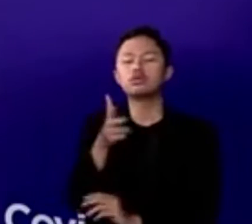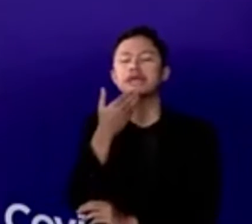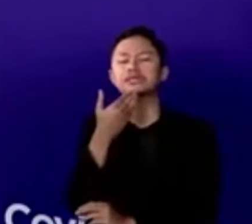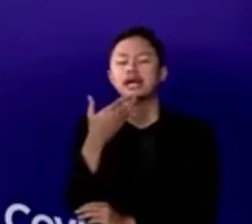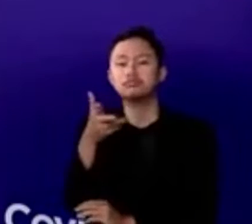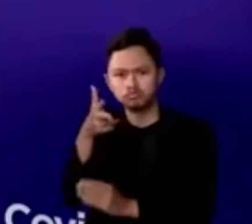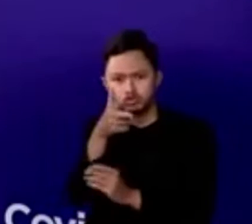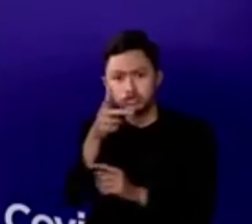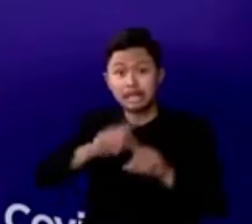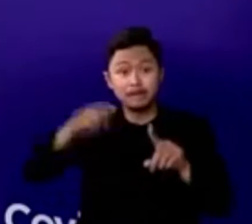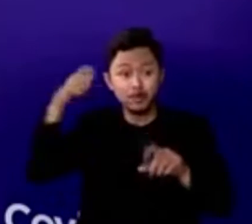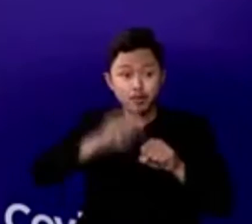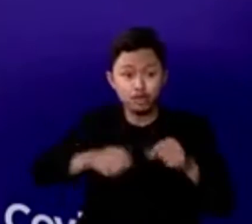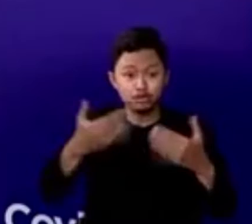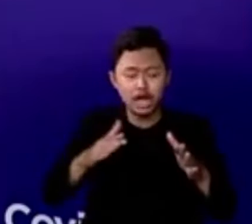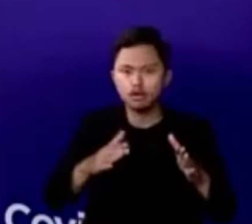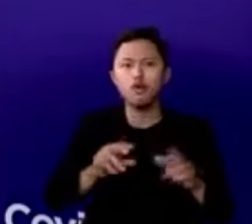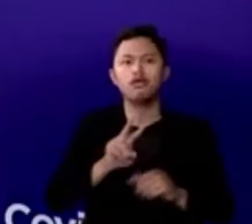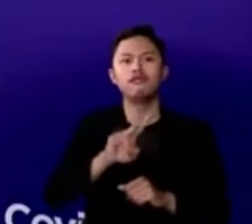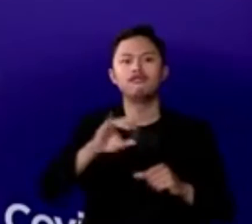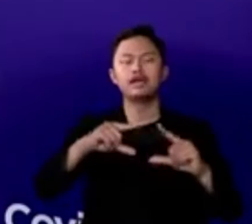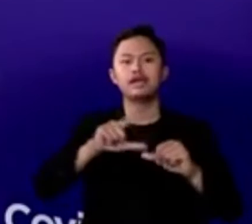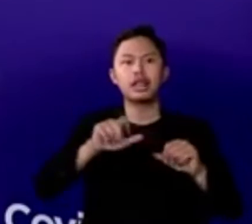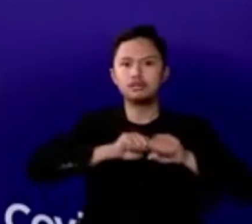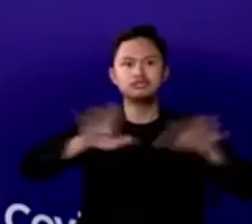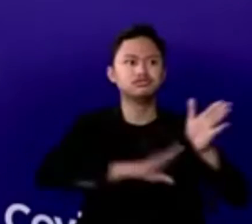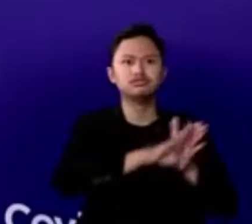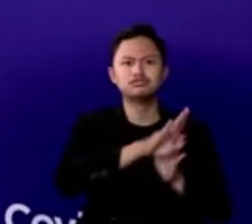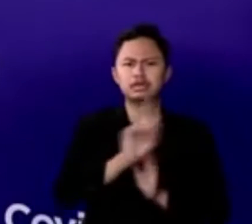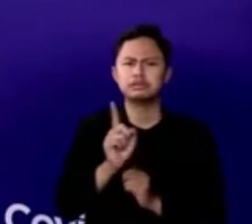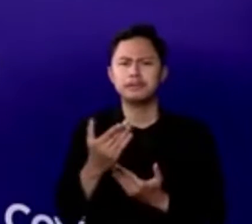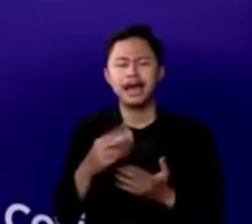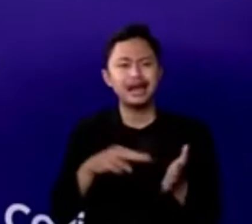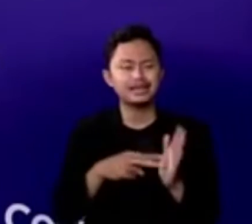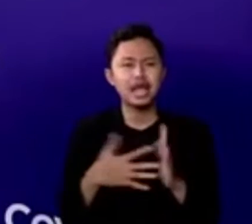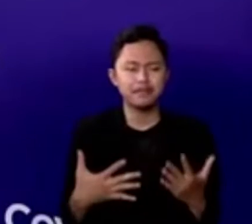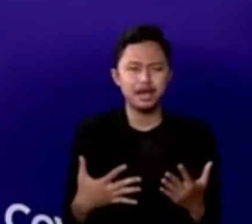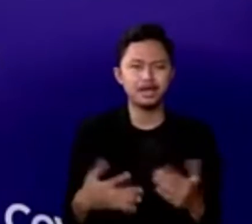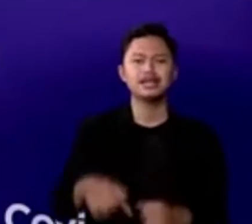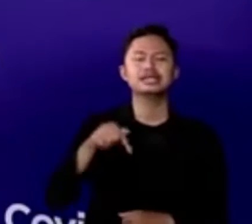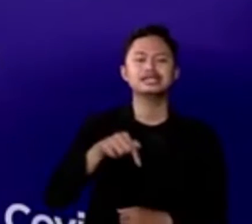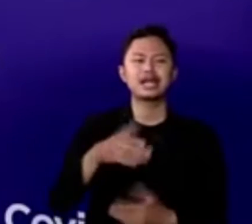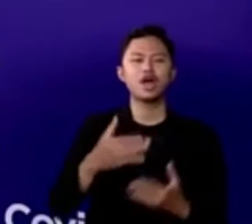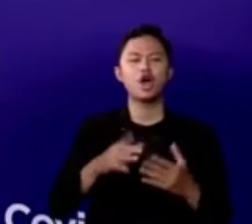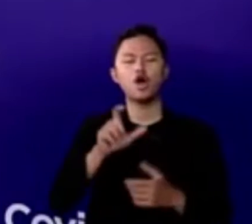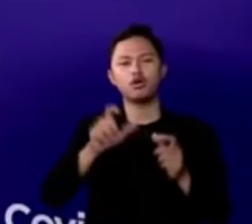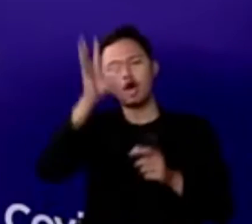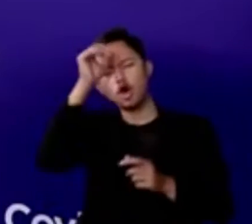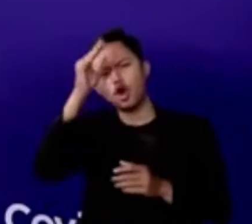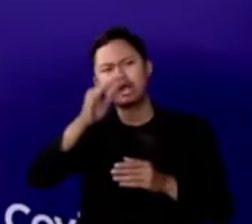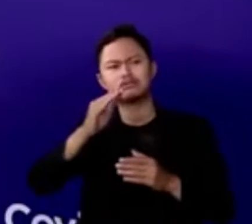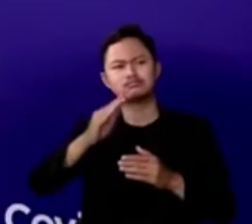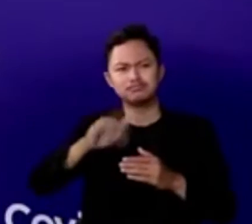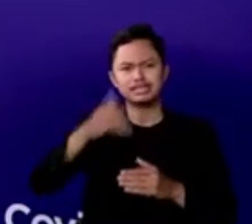tetapi kalau sekarang saya lihat banyak produksi konten yang semakin profesional semakin Ada